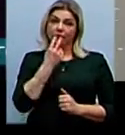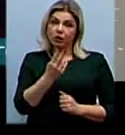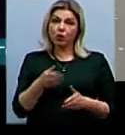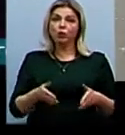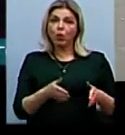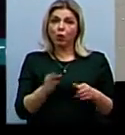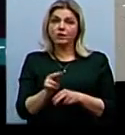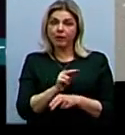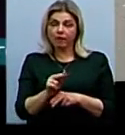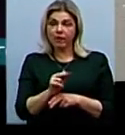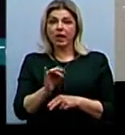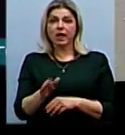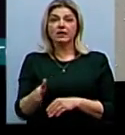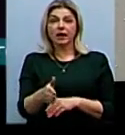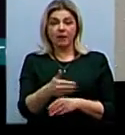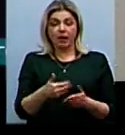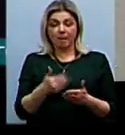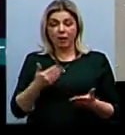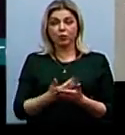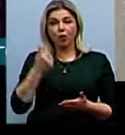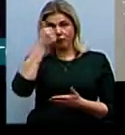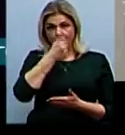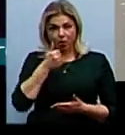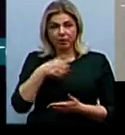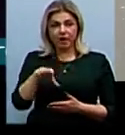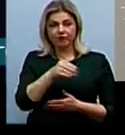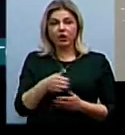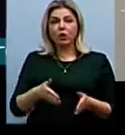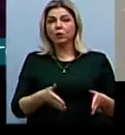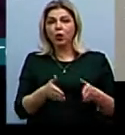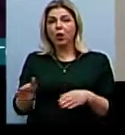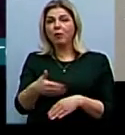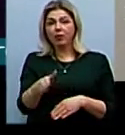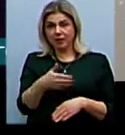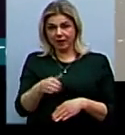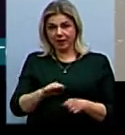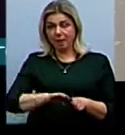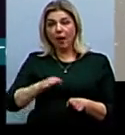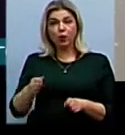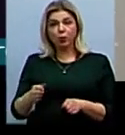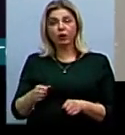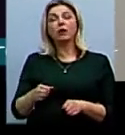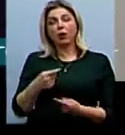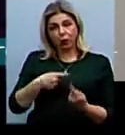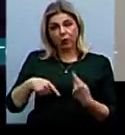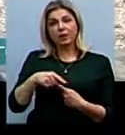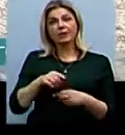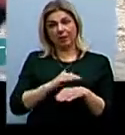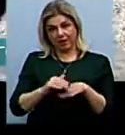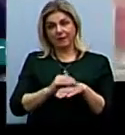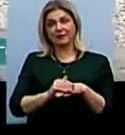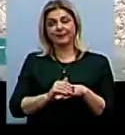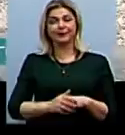справляють, і все замітали. Тільки перед Новим годом всі дороги позамітали, ці бордюри. Ну, крутяться, молодці.